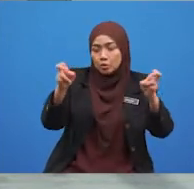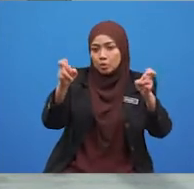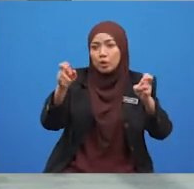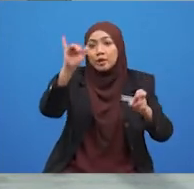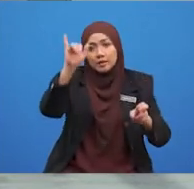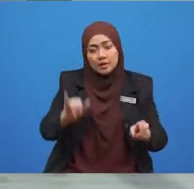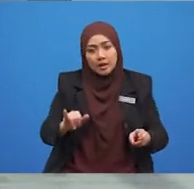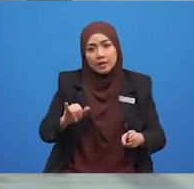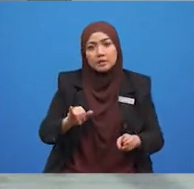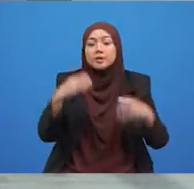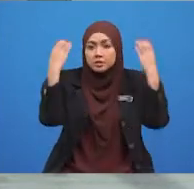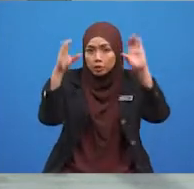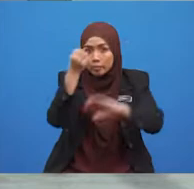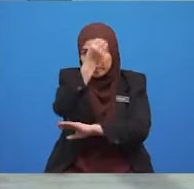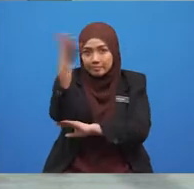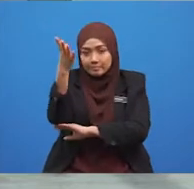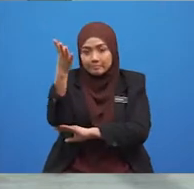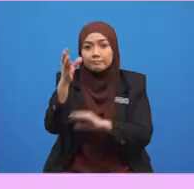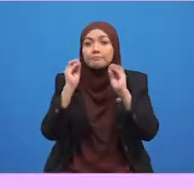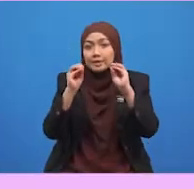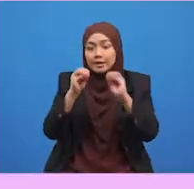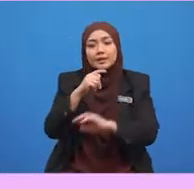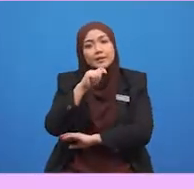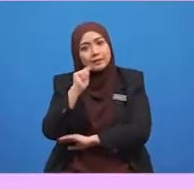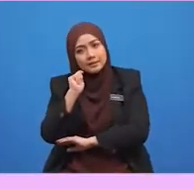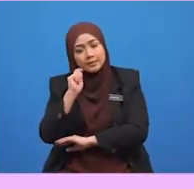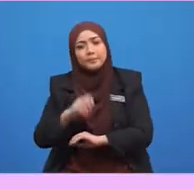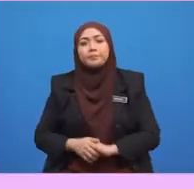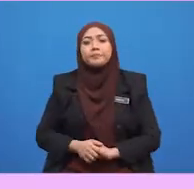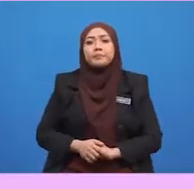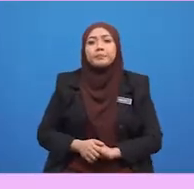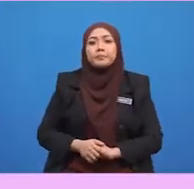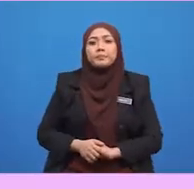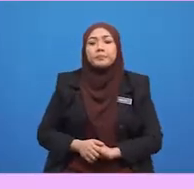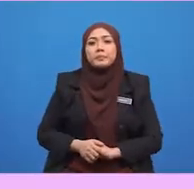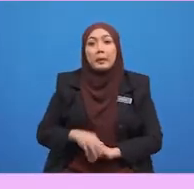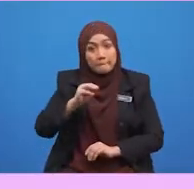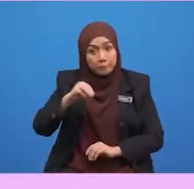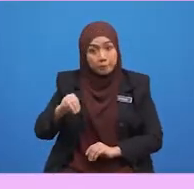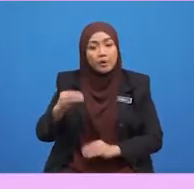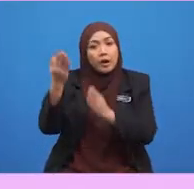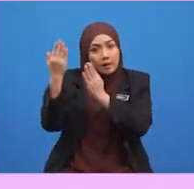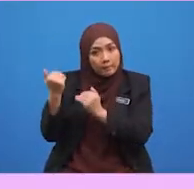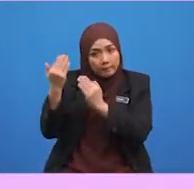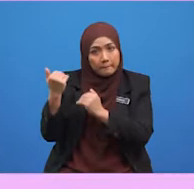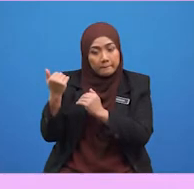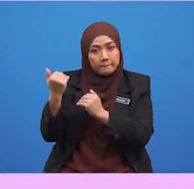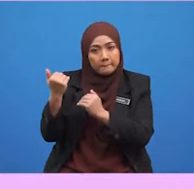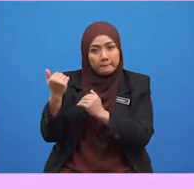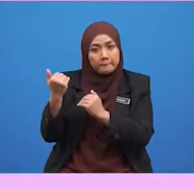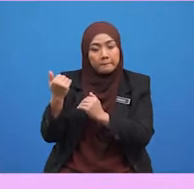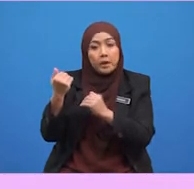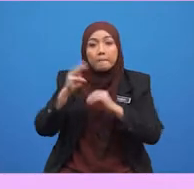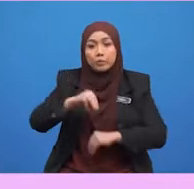cikgu bincangkan sebentar tadi. Diharap murid-murid telah bersedia dengan alat tulis,